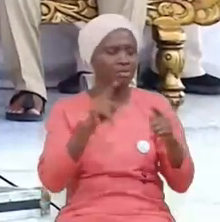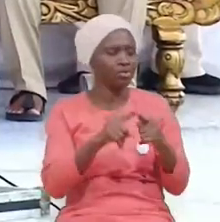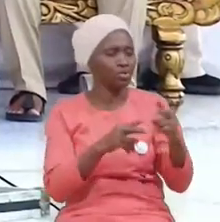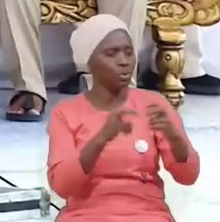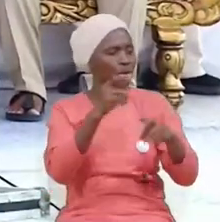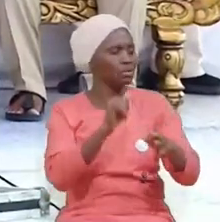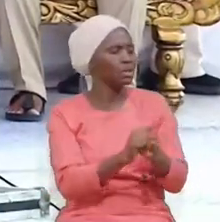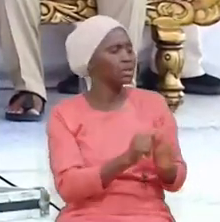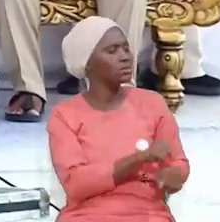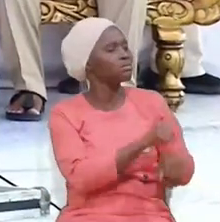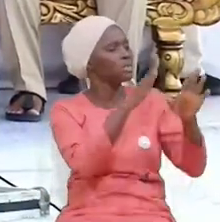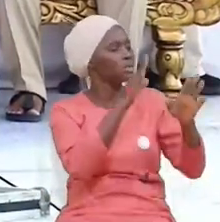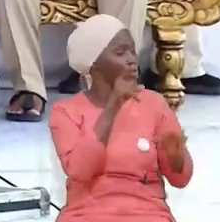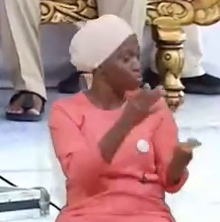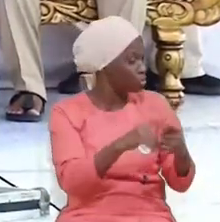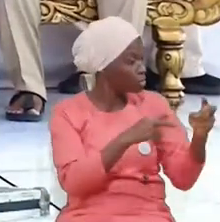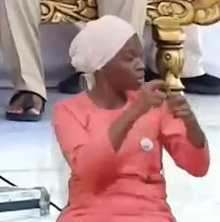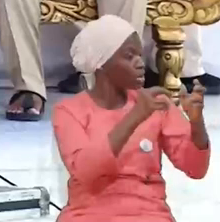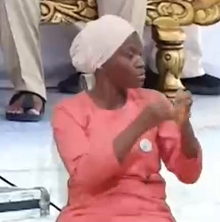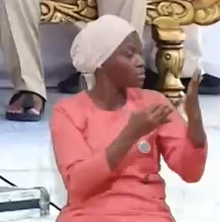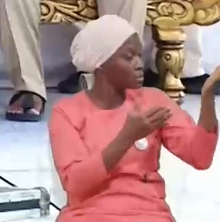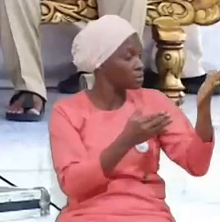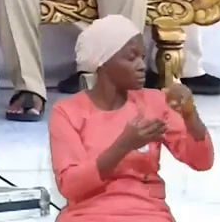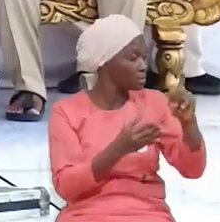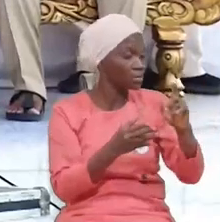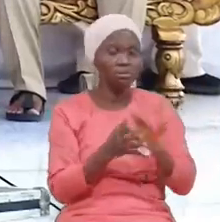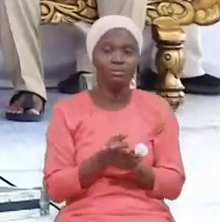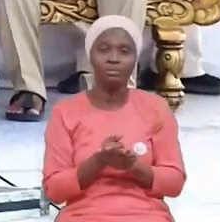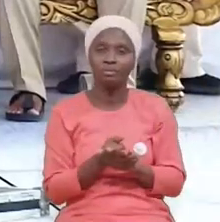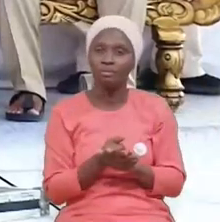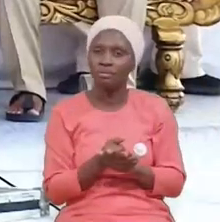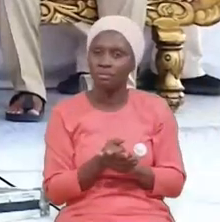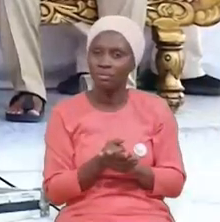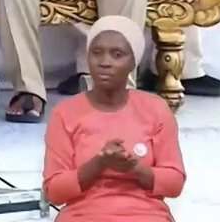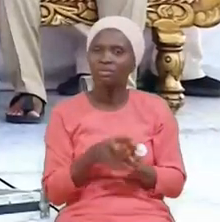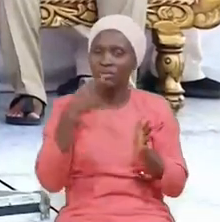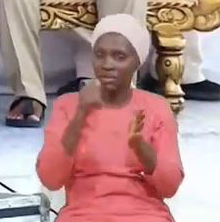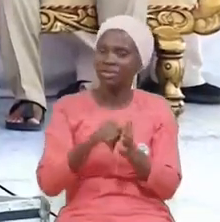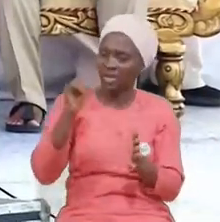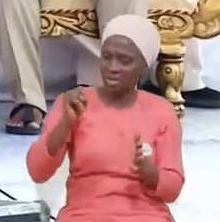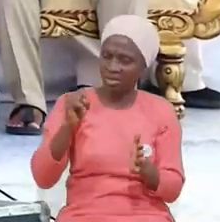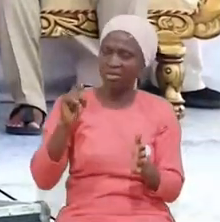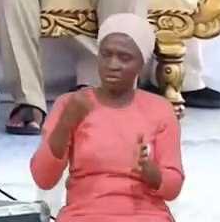Personne n'a pu gravir cette montagne, et toi, tu veux te graver la montagne. Il dit, oui, c'est là où je vais.